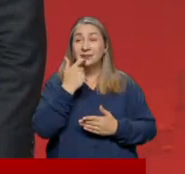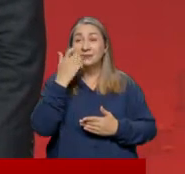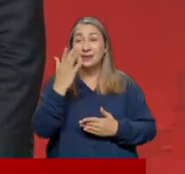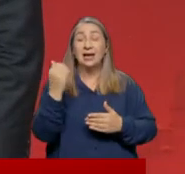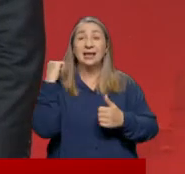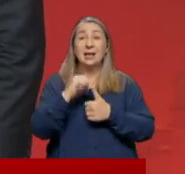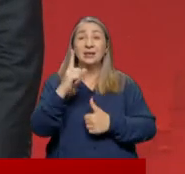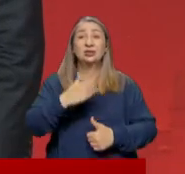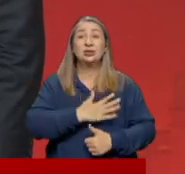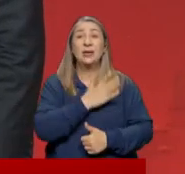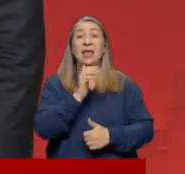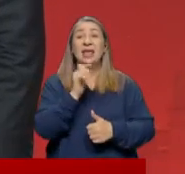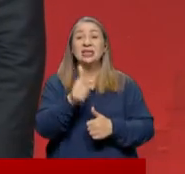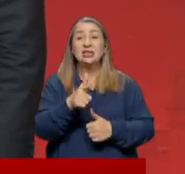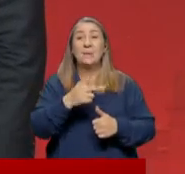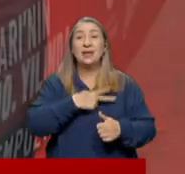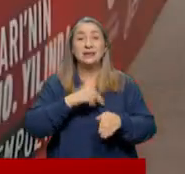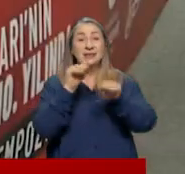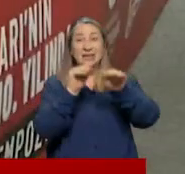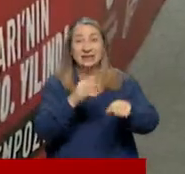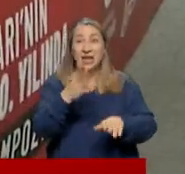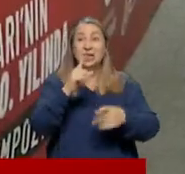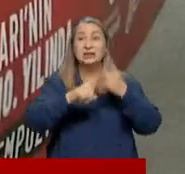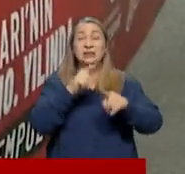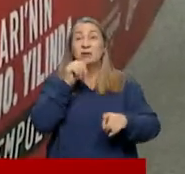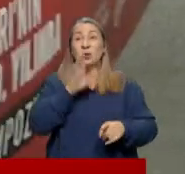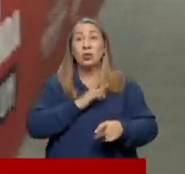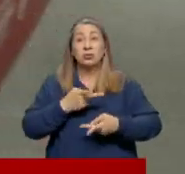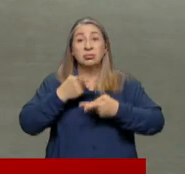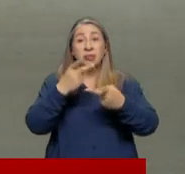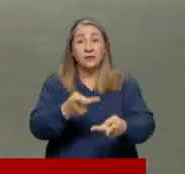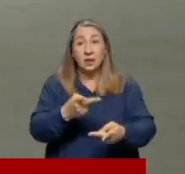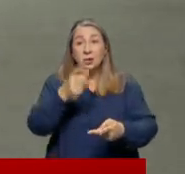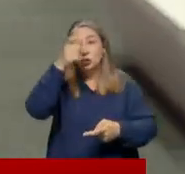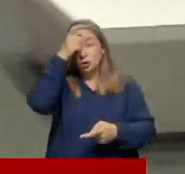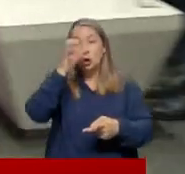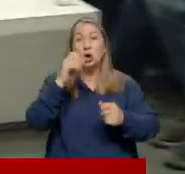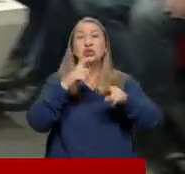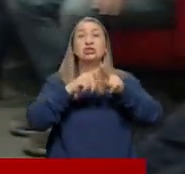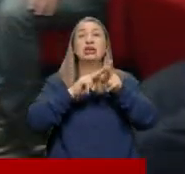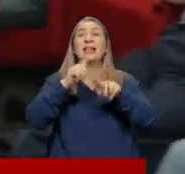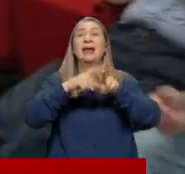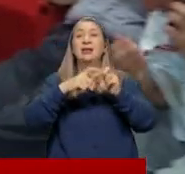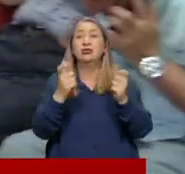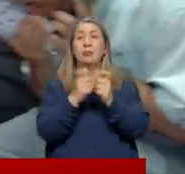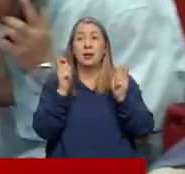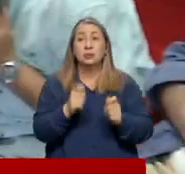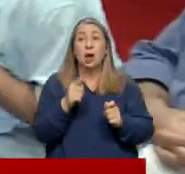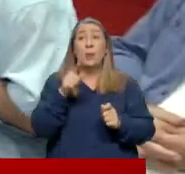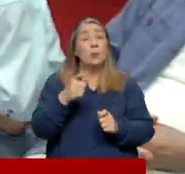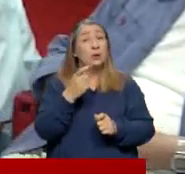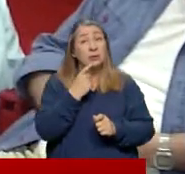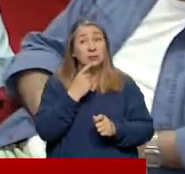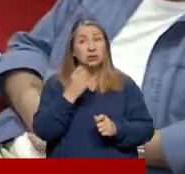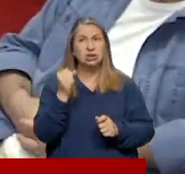yılında yine bir CHP'li ilçe Belediyesi'nin desteğiyle Kılıçdaroğlu'nun katılımıyla Türk Ocakları toplantı yapmıştı ama